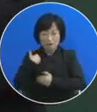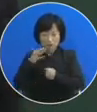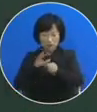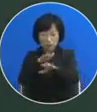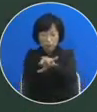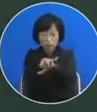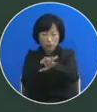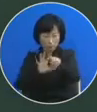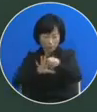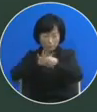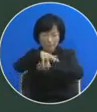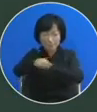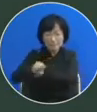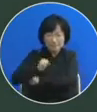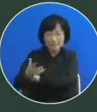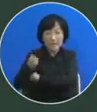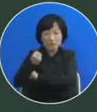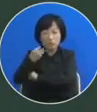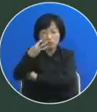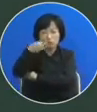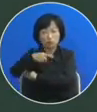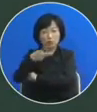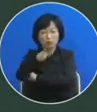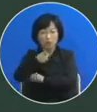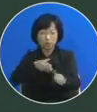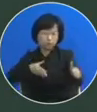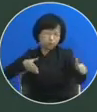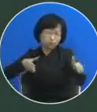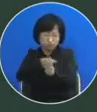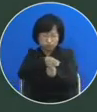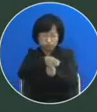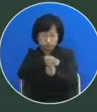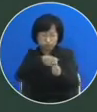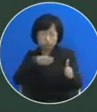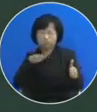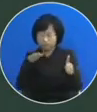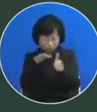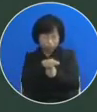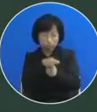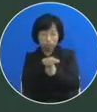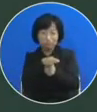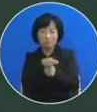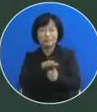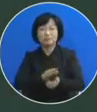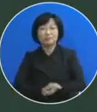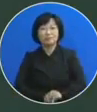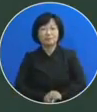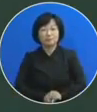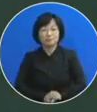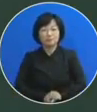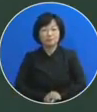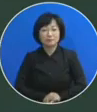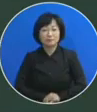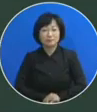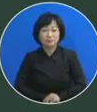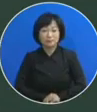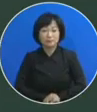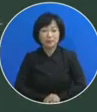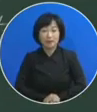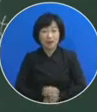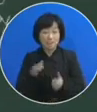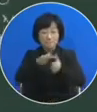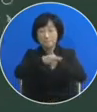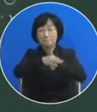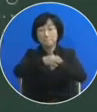조직이 루트를 공격을 한 거예요. By those indulgences, so we saw that the Catholic Church that was so powerful, all of it attacked. 아니 막바로 사형 선고